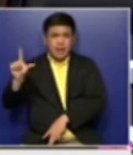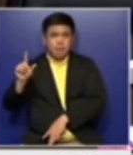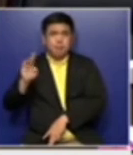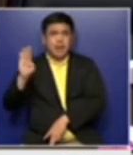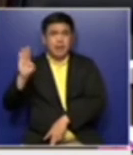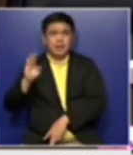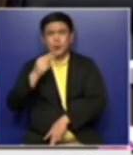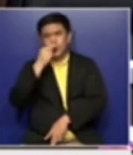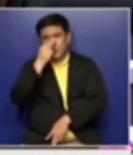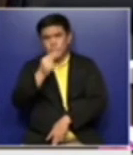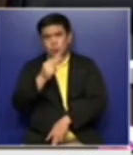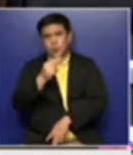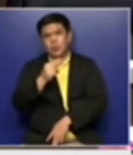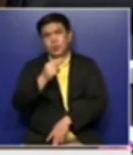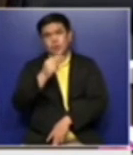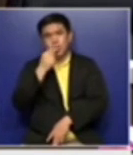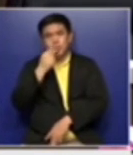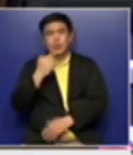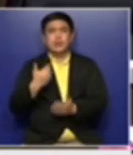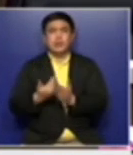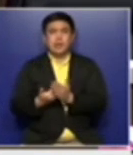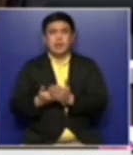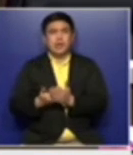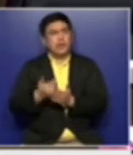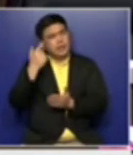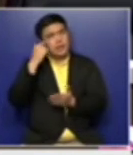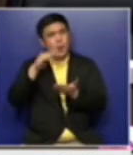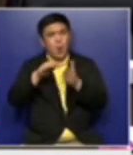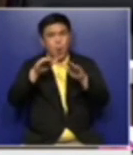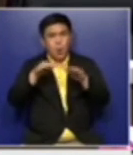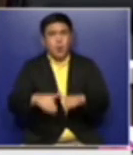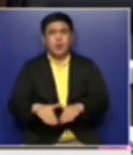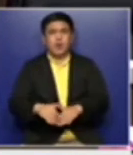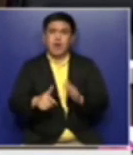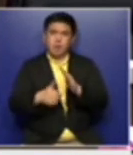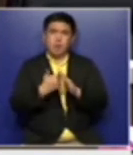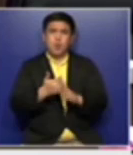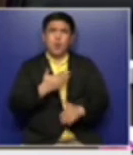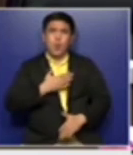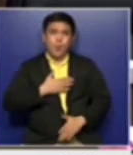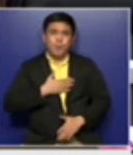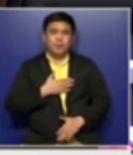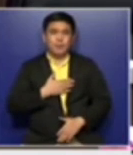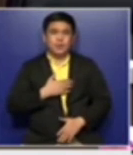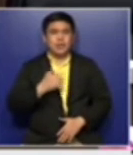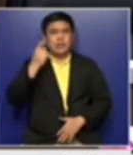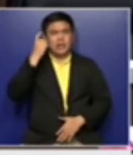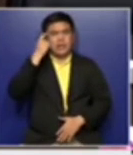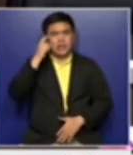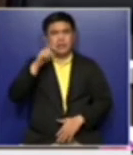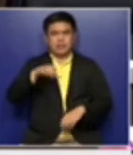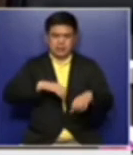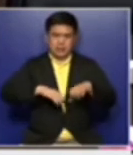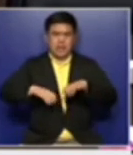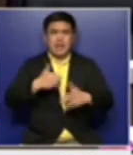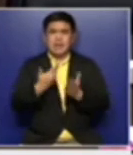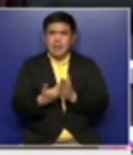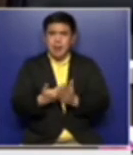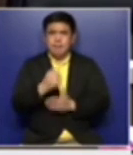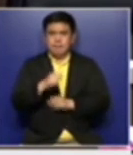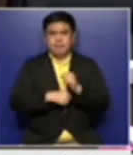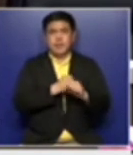3,300,000,000 บาทได้นะครับด้วยเหตุผลดังกล่าวนี้นะครับกับผม มีความเห็นว่าการจัดสรรงบประมาณรายจ่าย